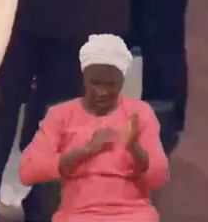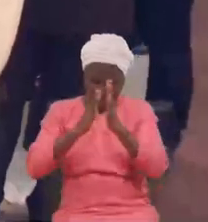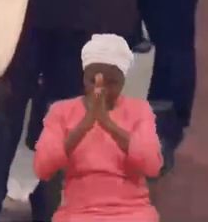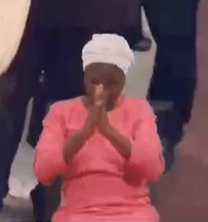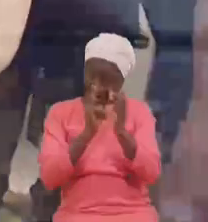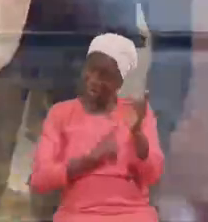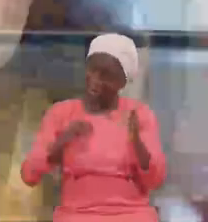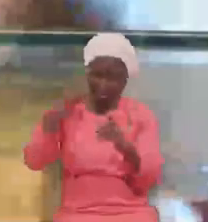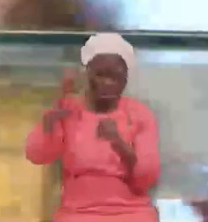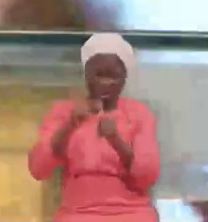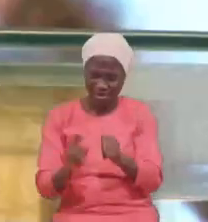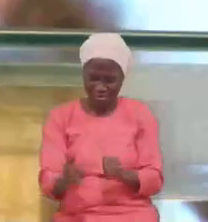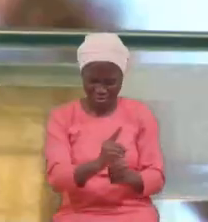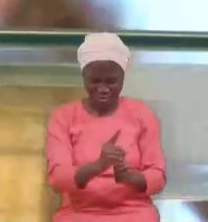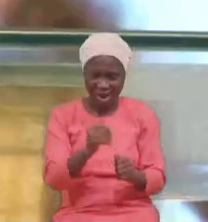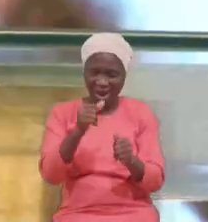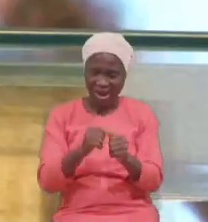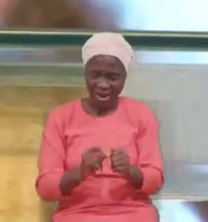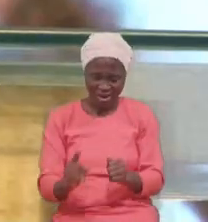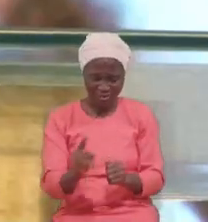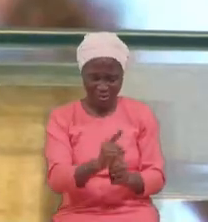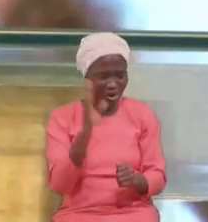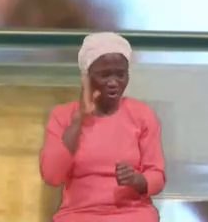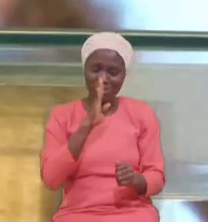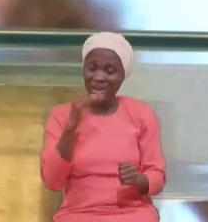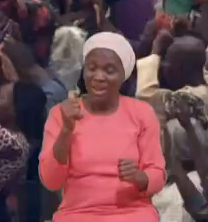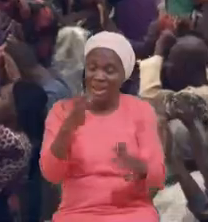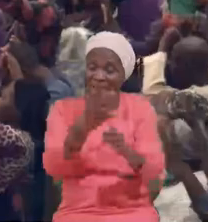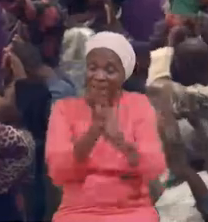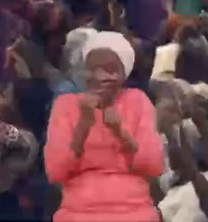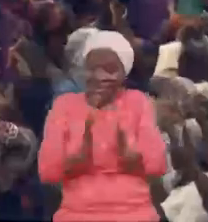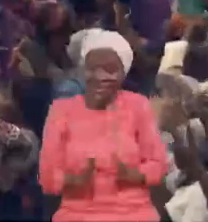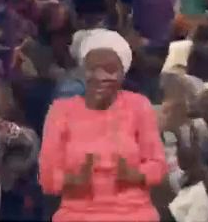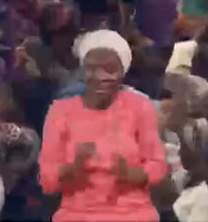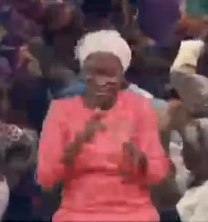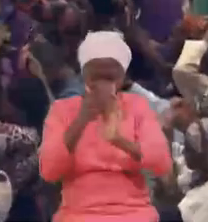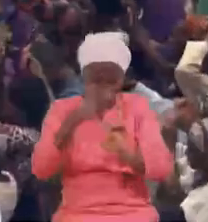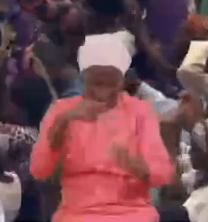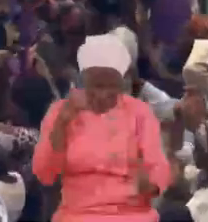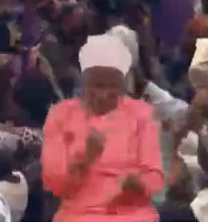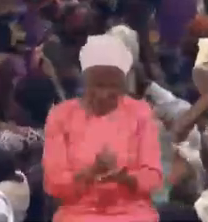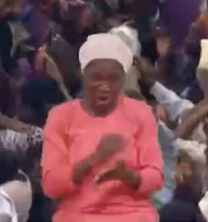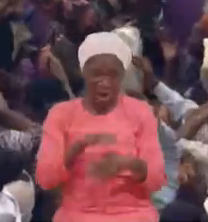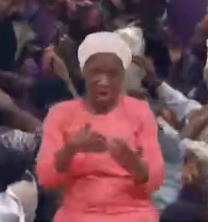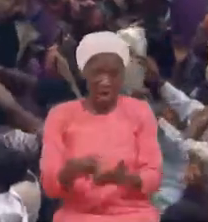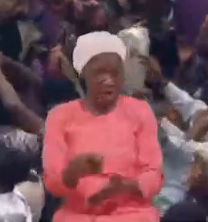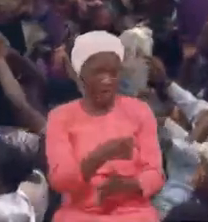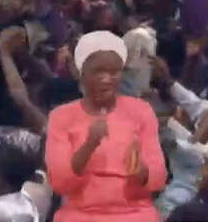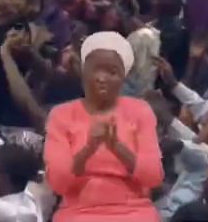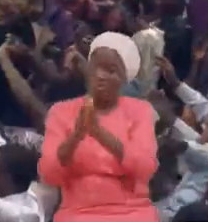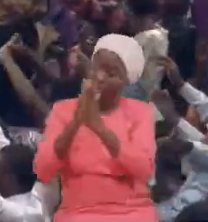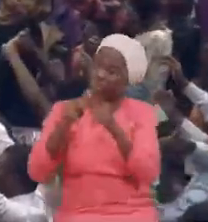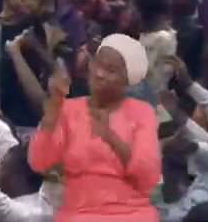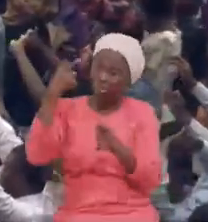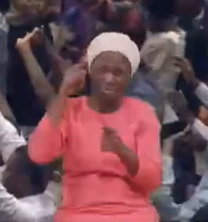Je prie, Seigneur, pour tout le monde, que tout le monde reçoive ce soir. Tous ceux qui t'ont